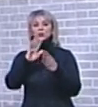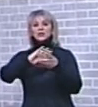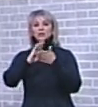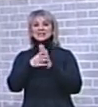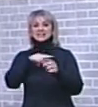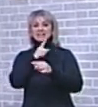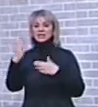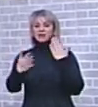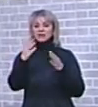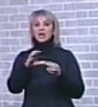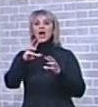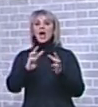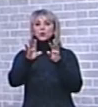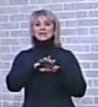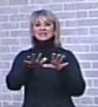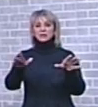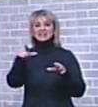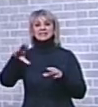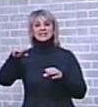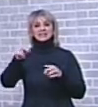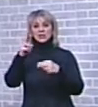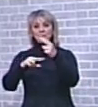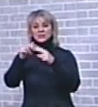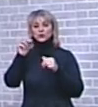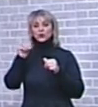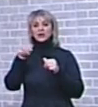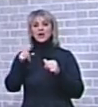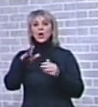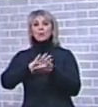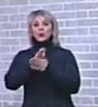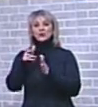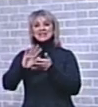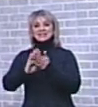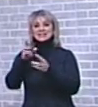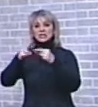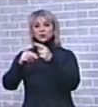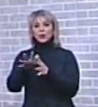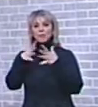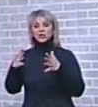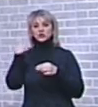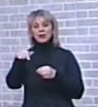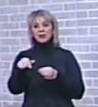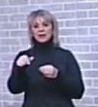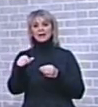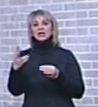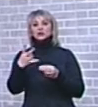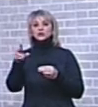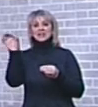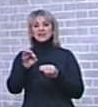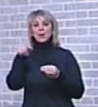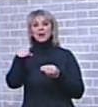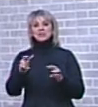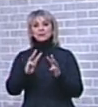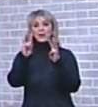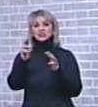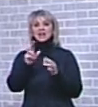сильного ветра, огонь быстро распространялся на соседние постройки. Плотность застроек очень большая. Вот. На данный момент